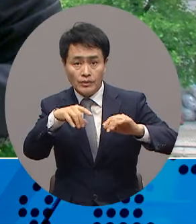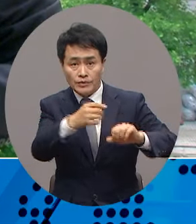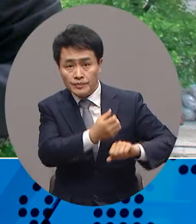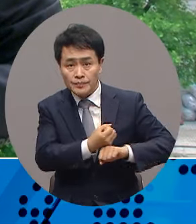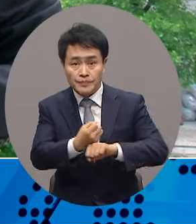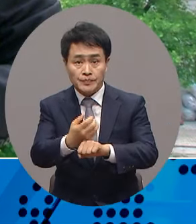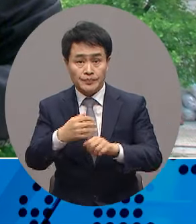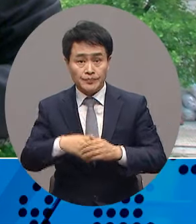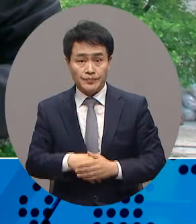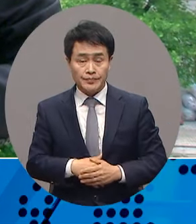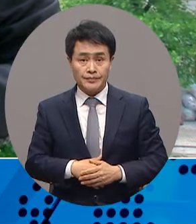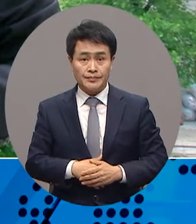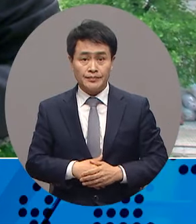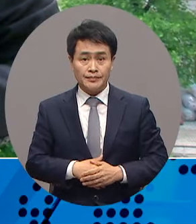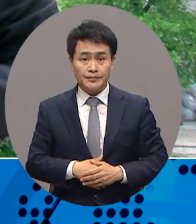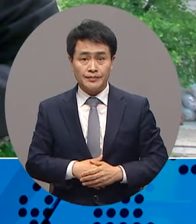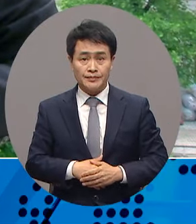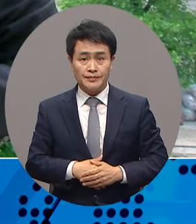출석을